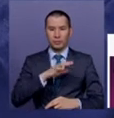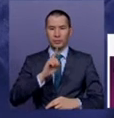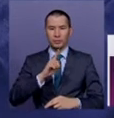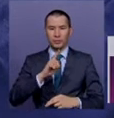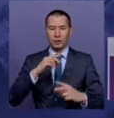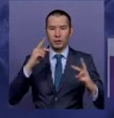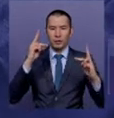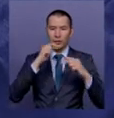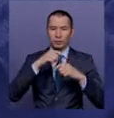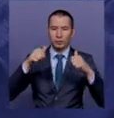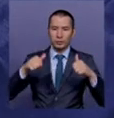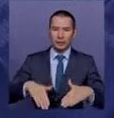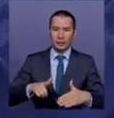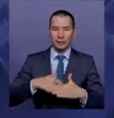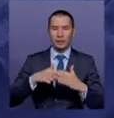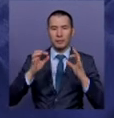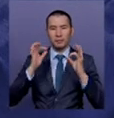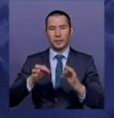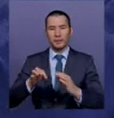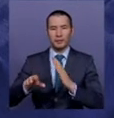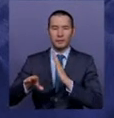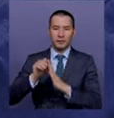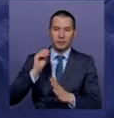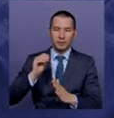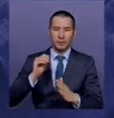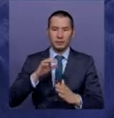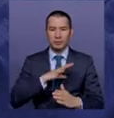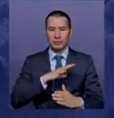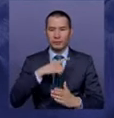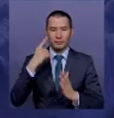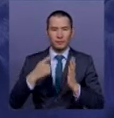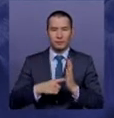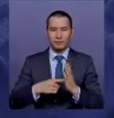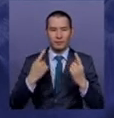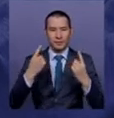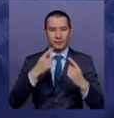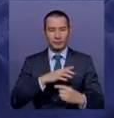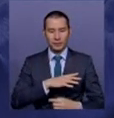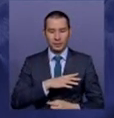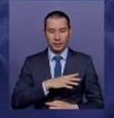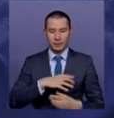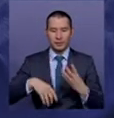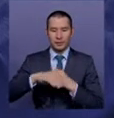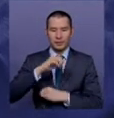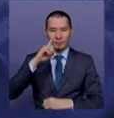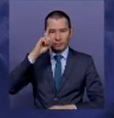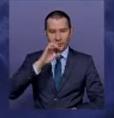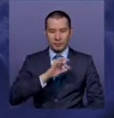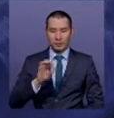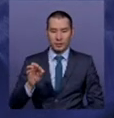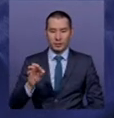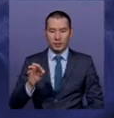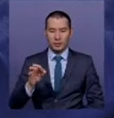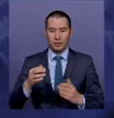қабылдай ма, әлде бір дұрыс жолға түсе ме деген бір өте қиын ауыр сұрақ болғанын біз жақсы білеміз. Сол